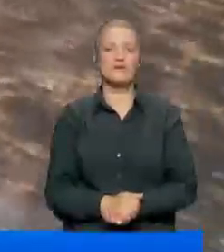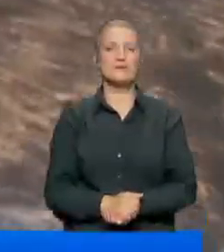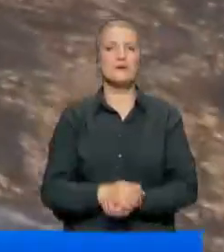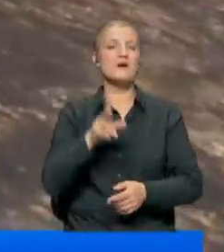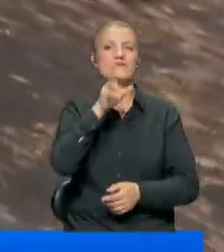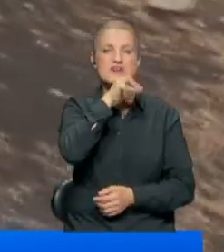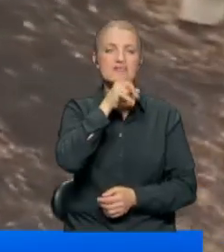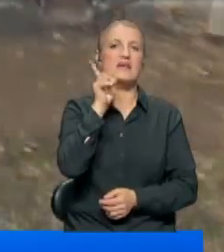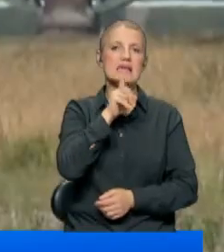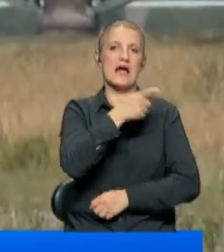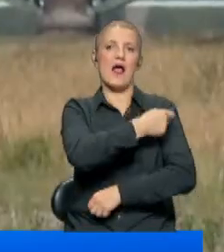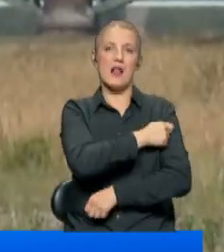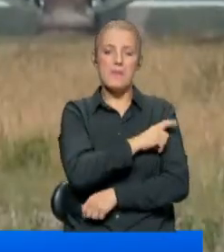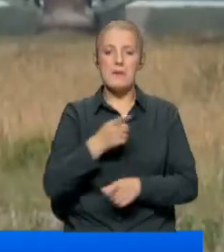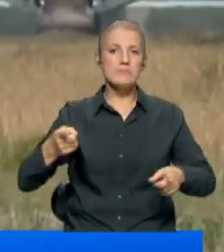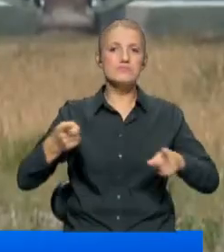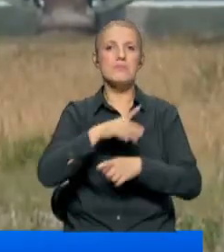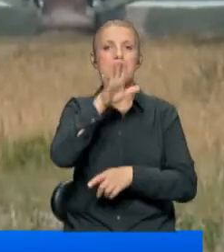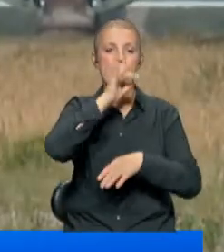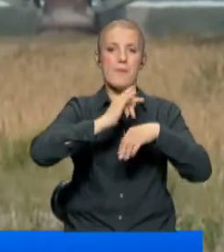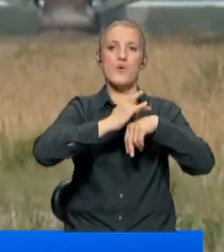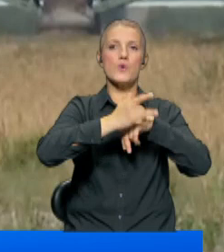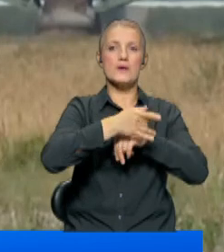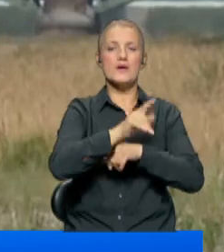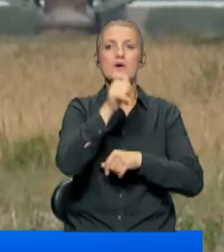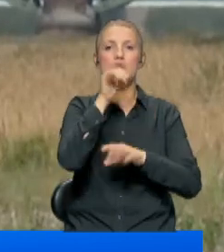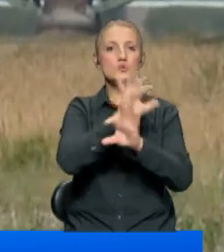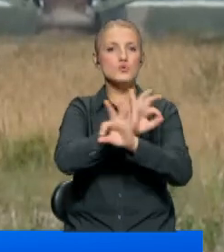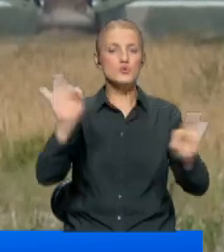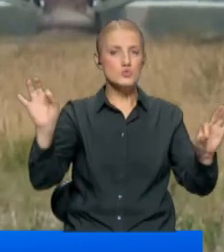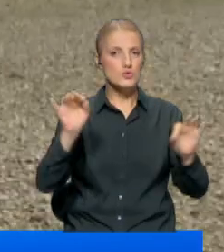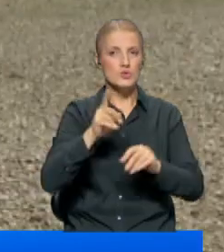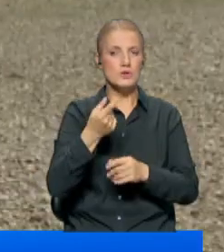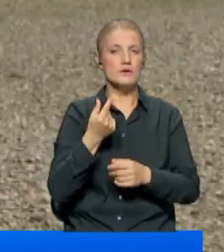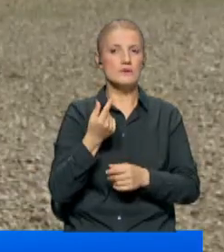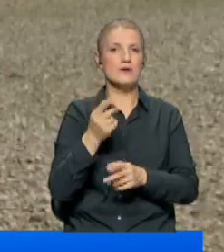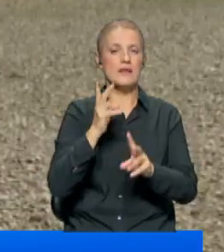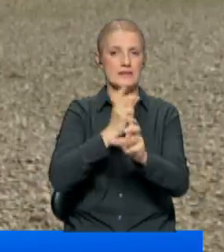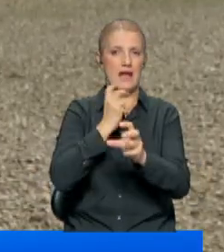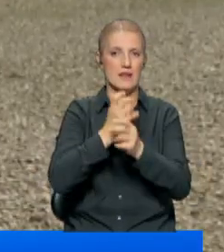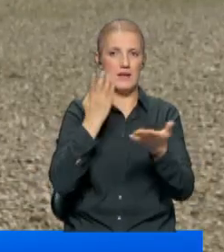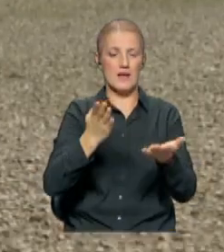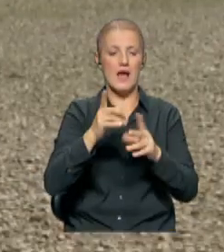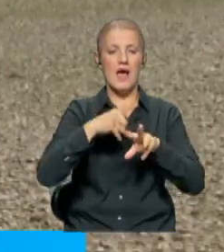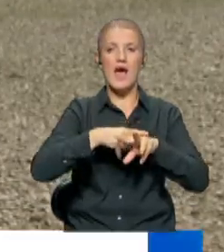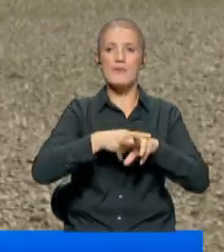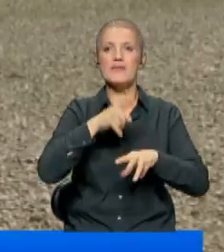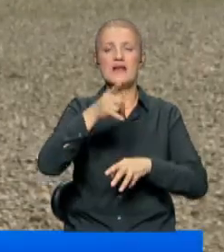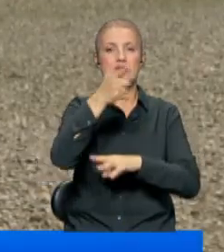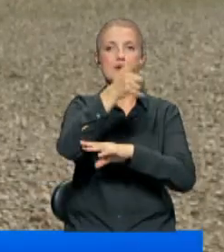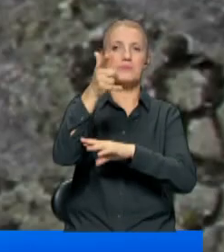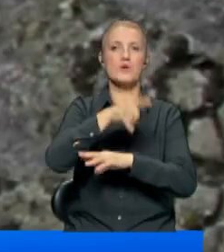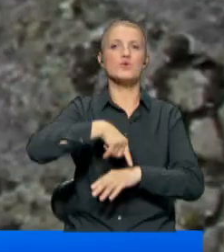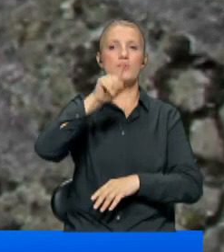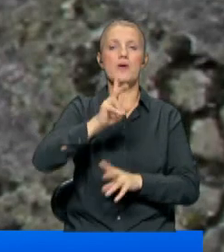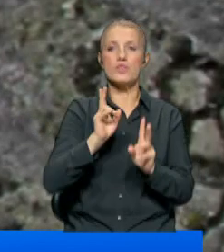Fransa İngiltere Almanya ve daha birçok Avrupa ülkesinde kuraklık alarmı verilirken orta Avrupa'nın en büyük nehirlerinden Elveda çekilen görüntüler